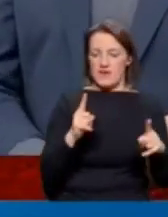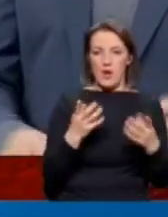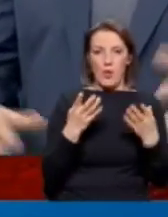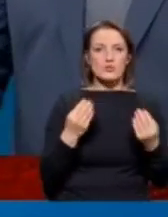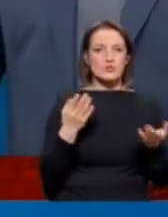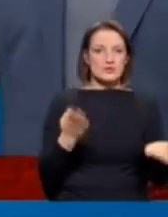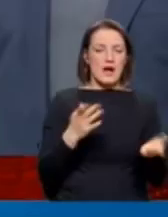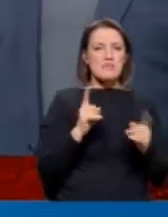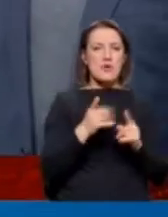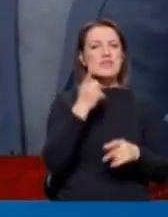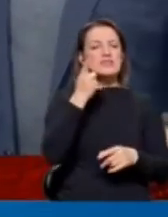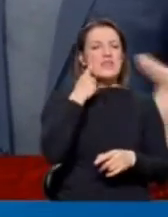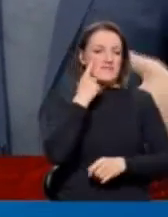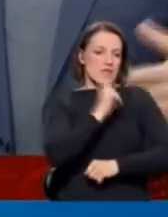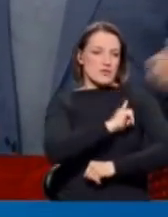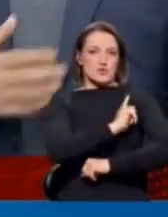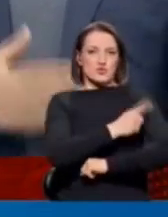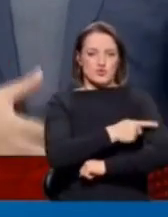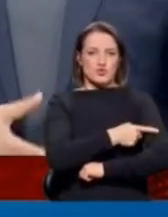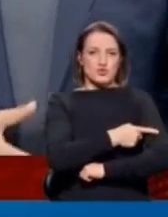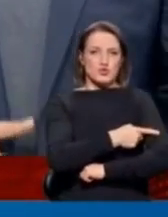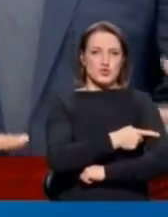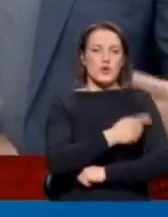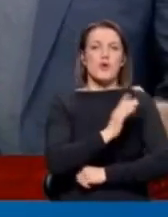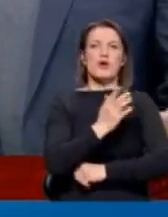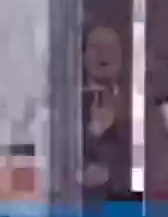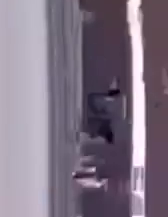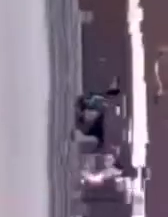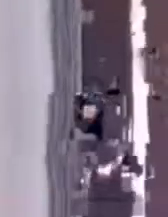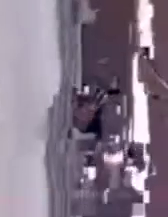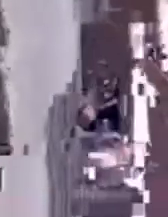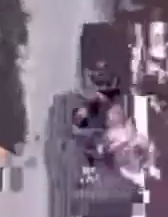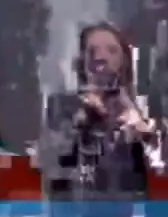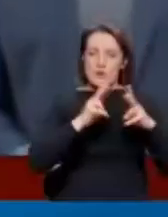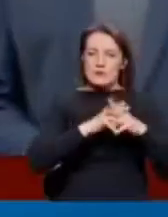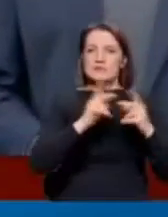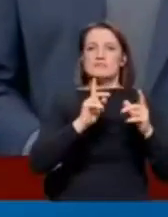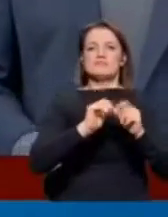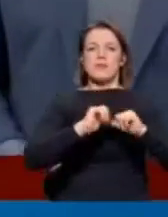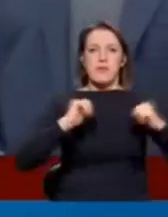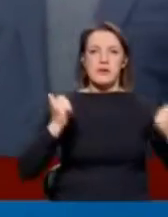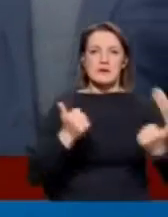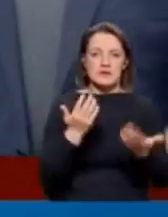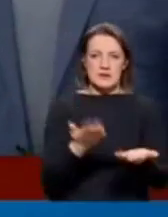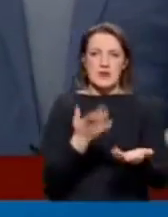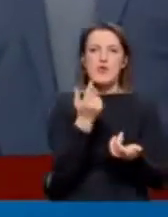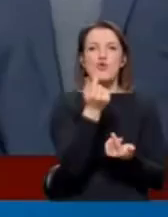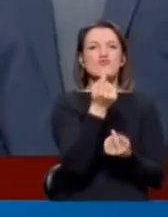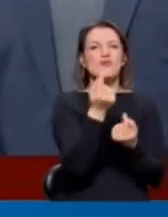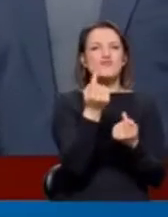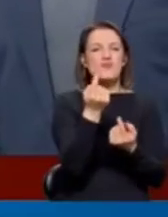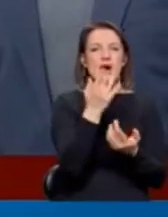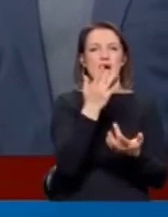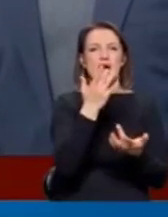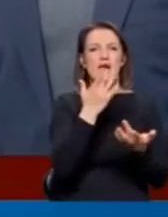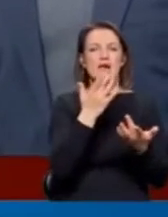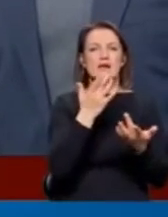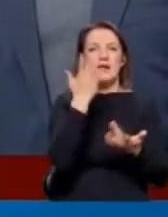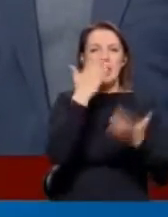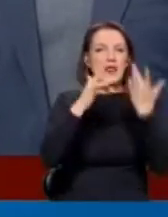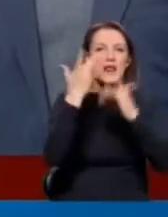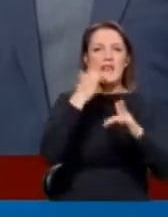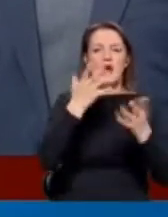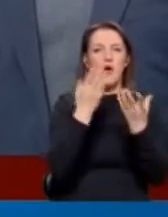olduğunda bu kadar devlet gücü bu kadar işte kolluk gücü vesaire bu Ufak tefek şeyler oluyor